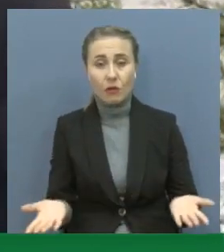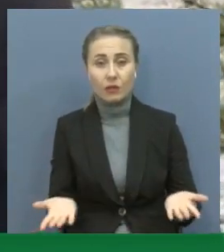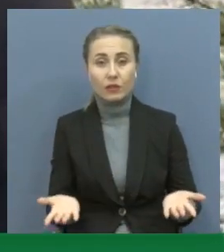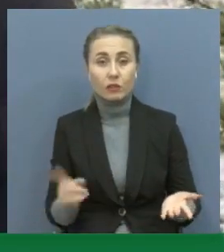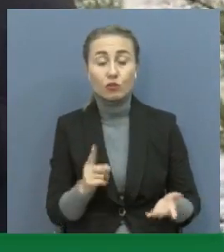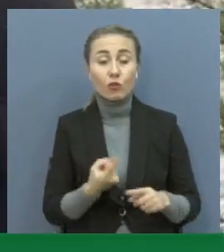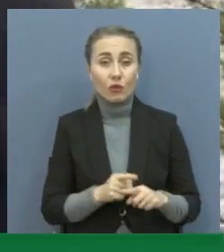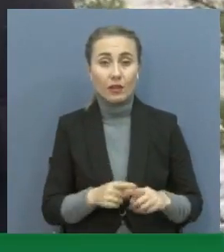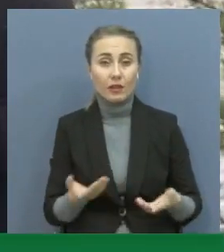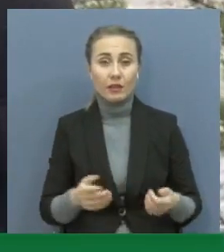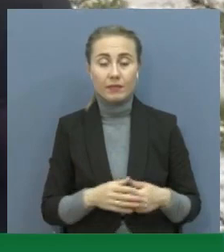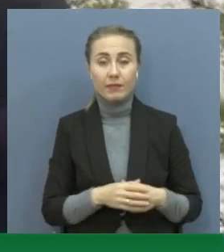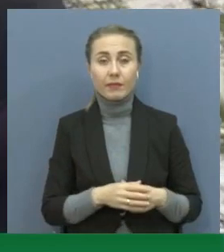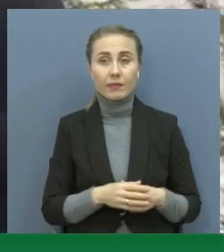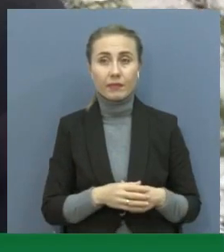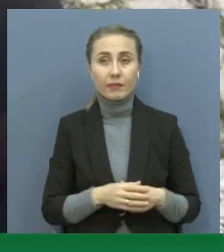такое.